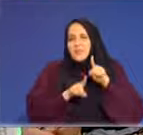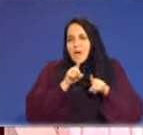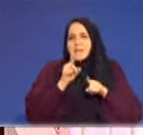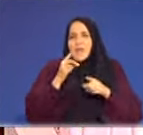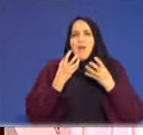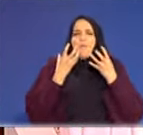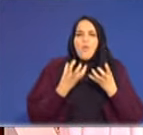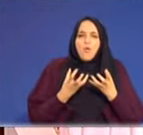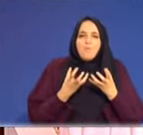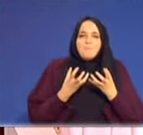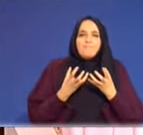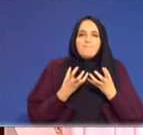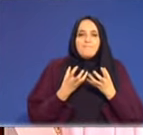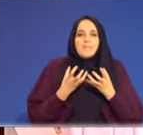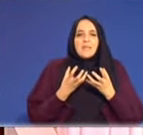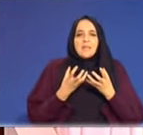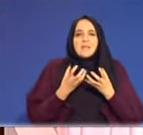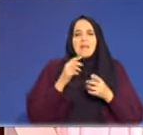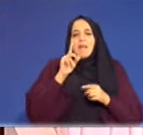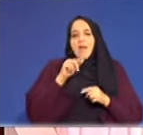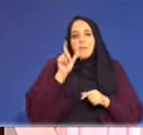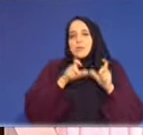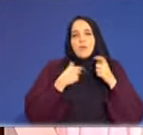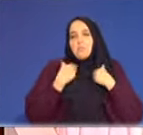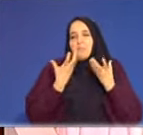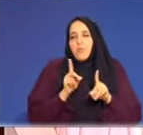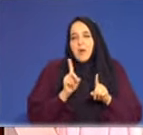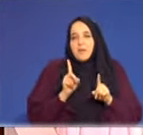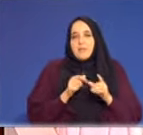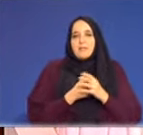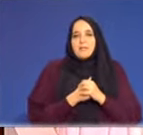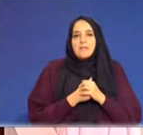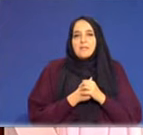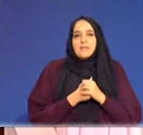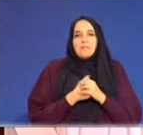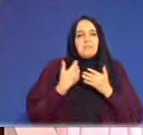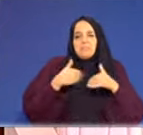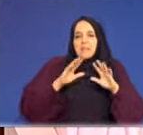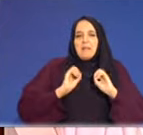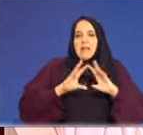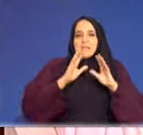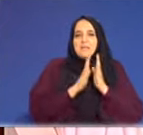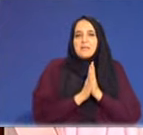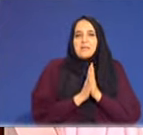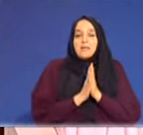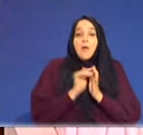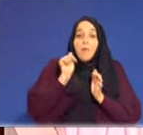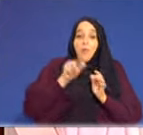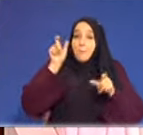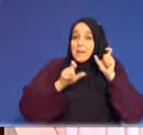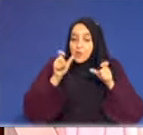الإرادة تتخلف، كان اللي ما يقبلش يقولك لا خليها، نعم خليها تكمل هك. لازم هذوك رجال